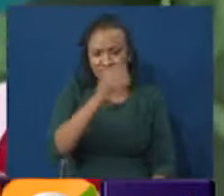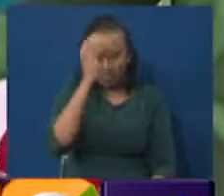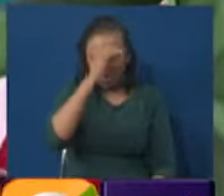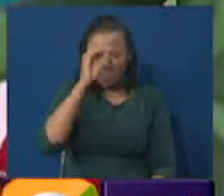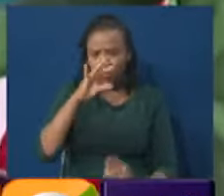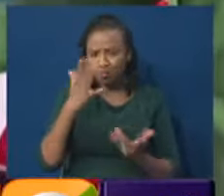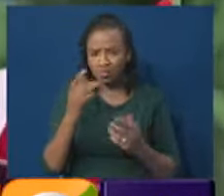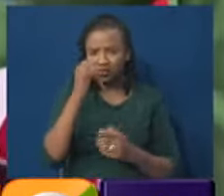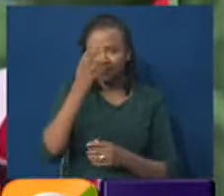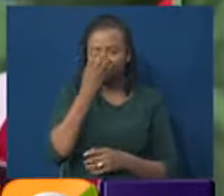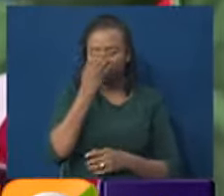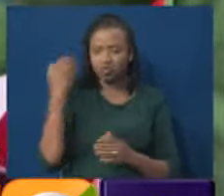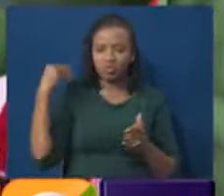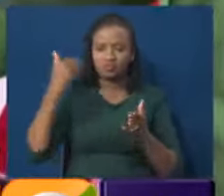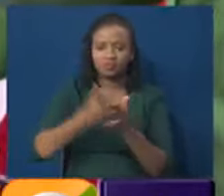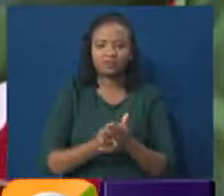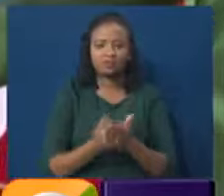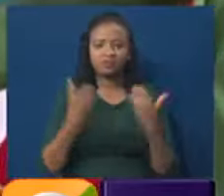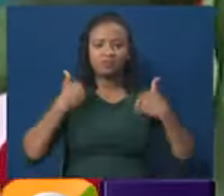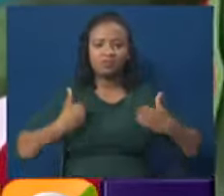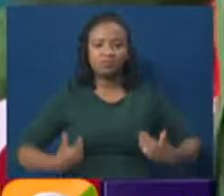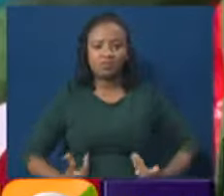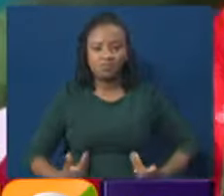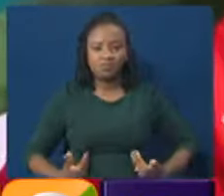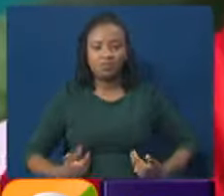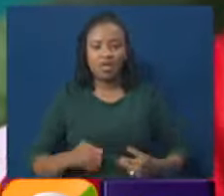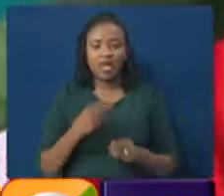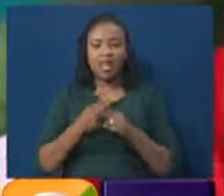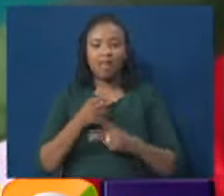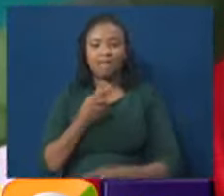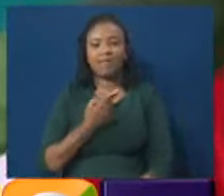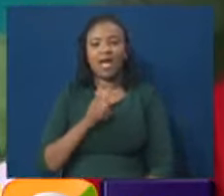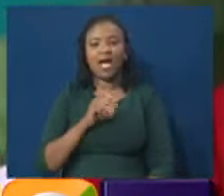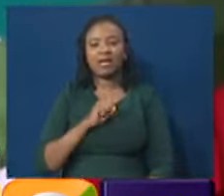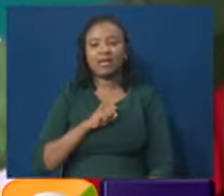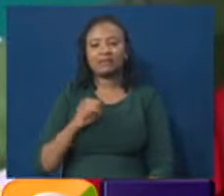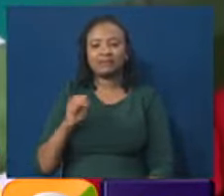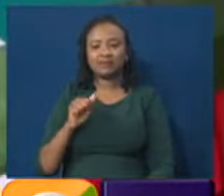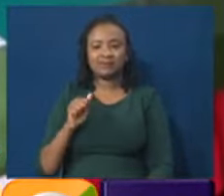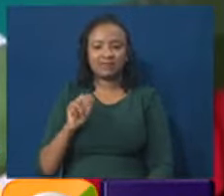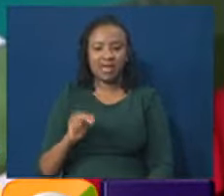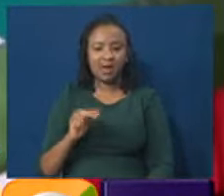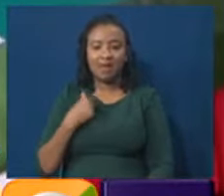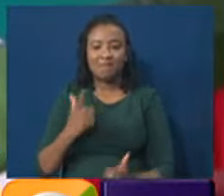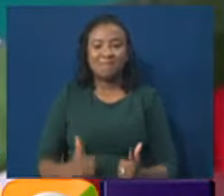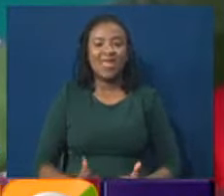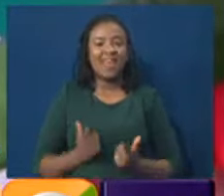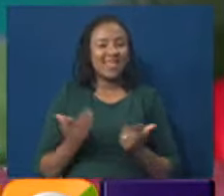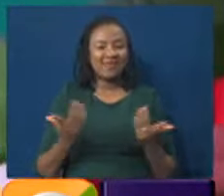yapi? Kwa majina naitwa Hassan Abdul Kadir Salim, mkazi wa Makina.